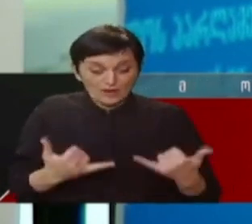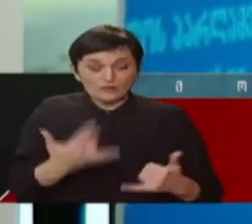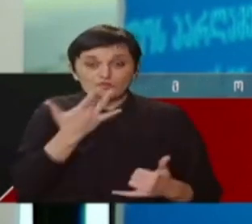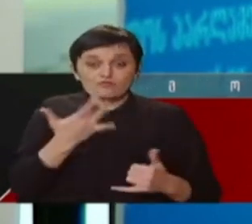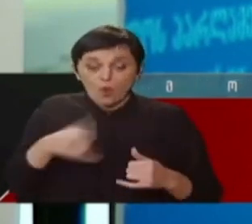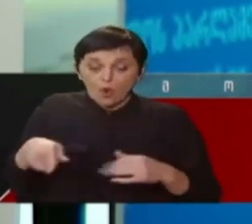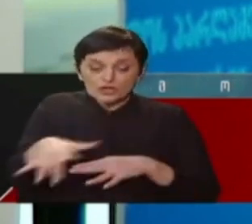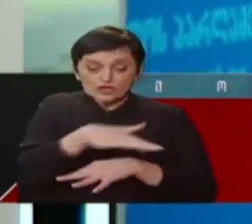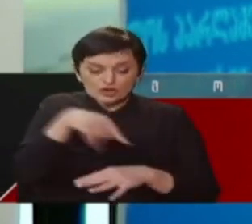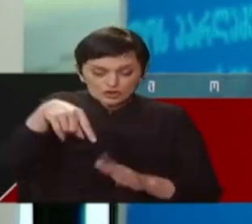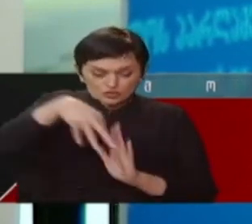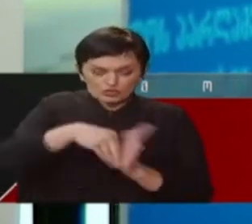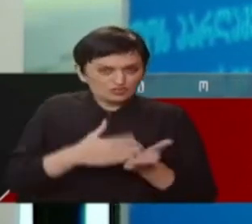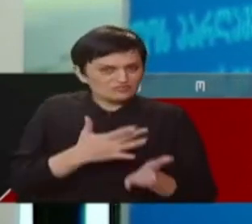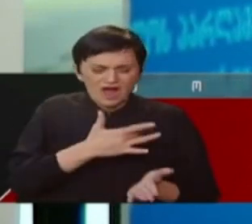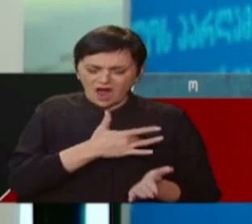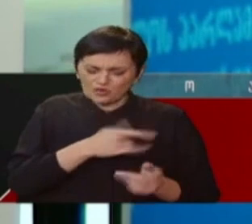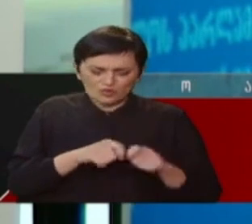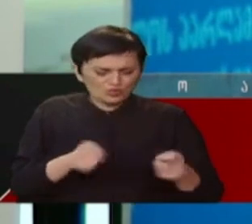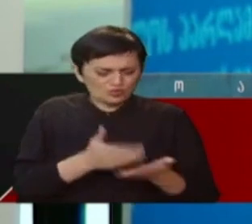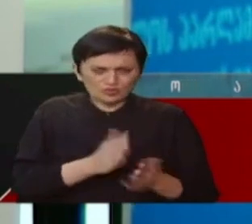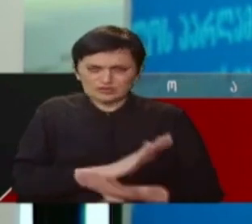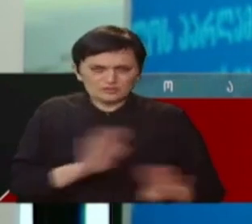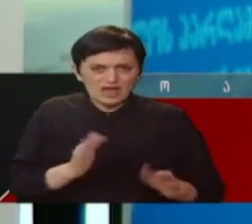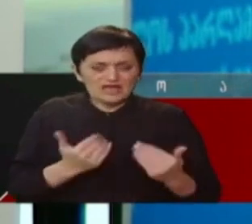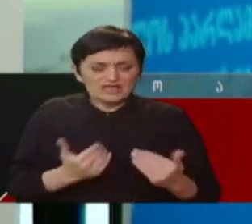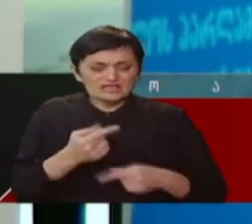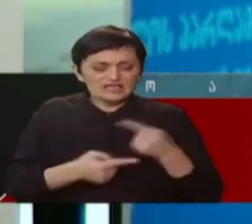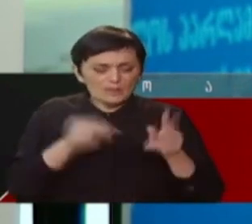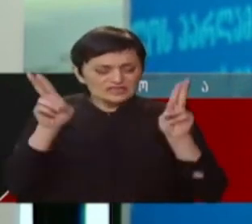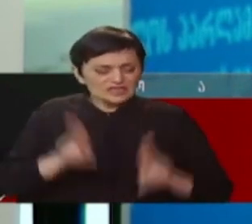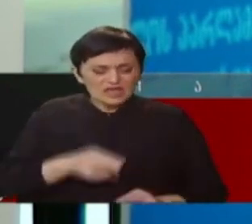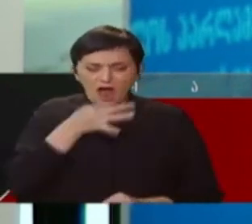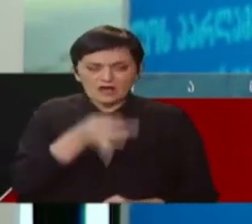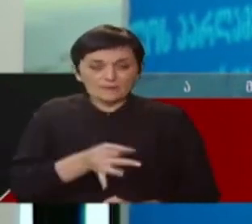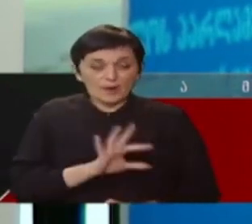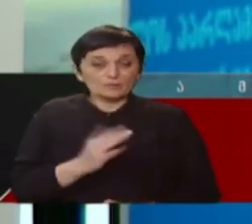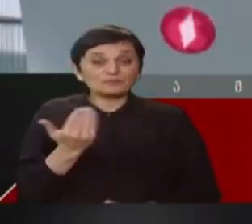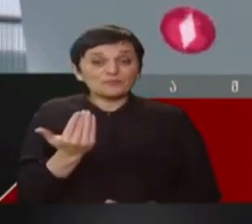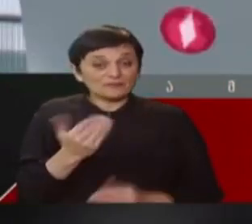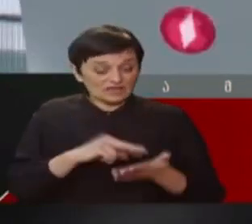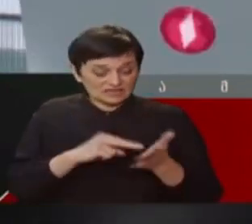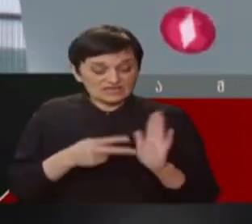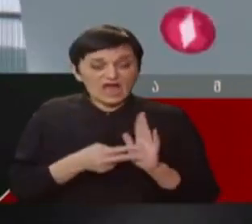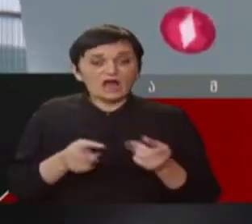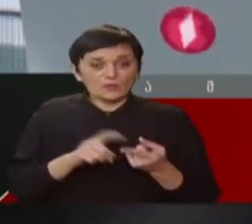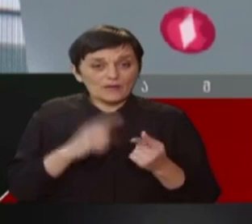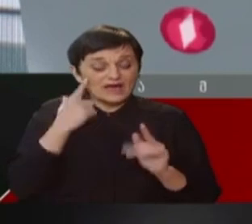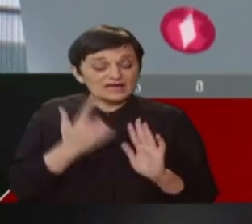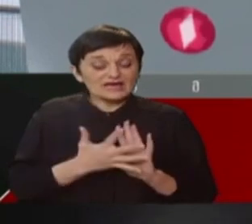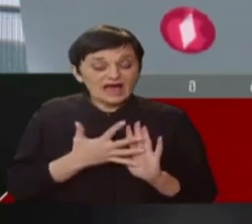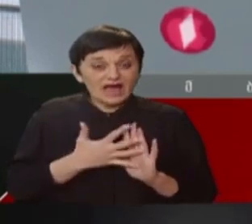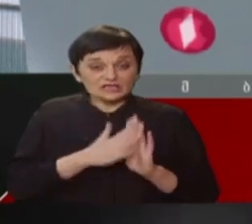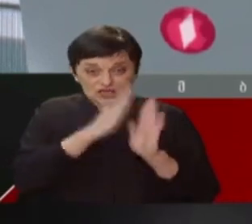პოლიტიკურ სპექტრში არსებობს, ჩემი აზრით არაგულწრფელია და საერთოდ თანამედროვე სტანდარტებს არ პასუხობს. თქვენი გეგმების შესახებ გასაგებია, თუმცა